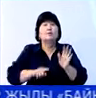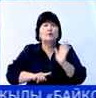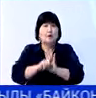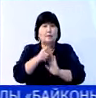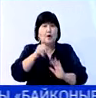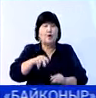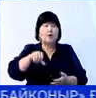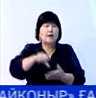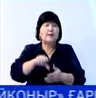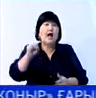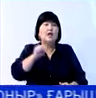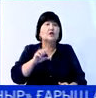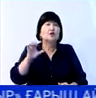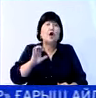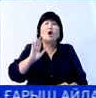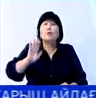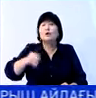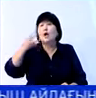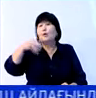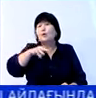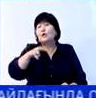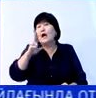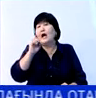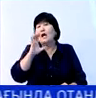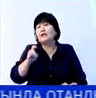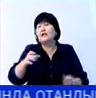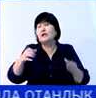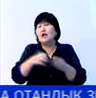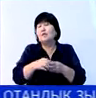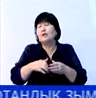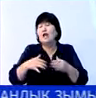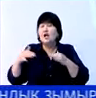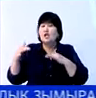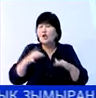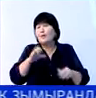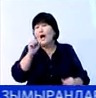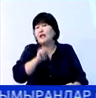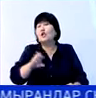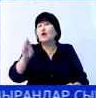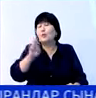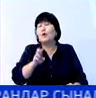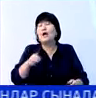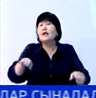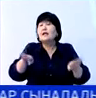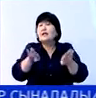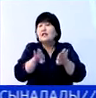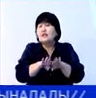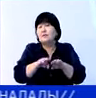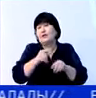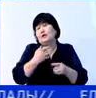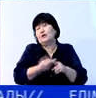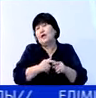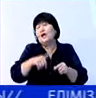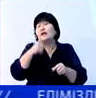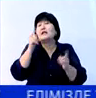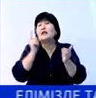Гол авторы Әлішер Сүлей. Мұнан соң 30-ші минутта қайсар сапындағы конголық шабуылшы Андре Букия есепті теңестірді. Кездесудің